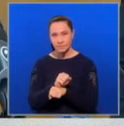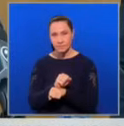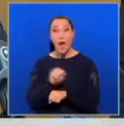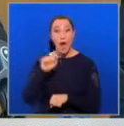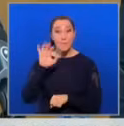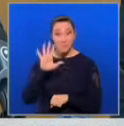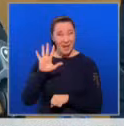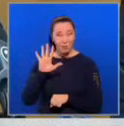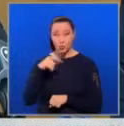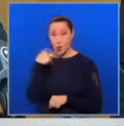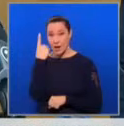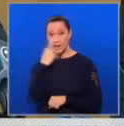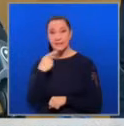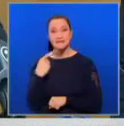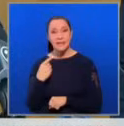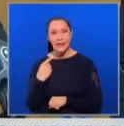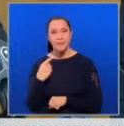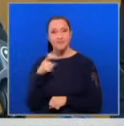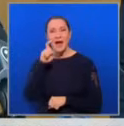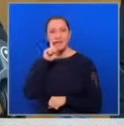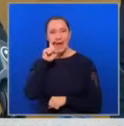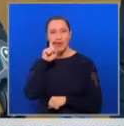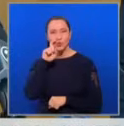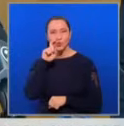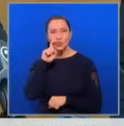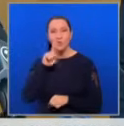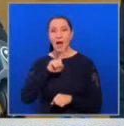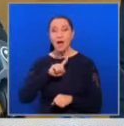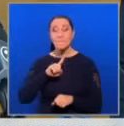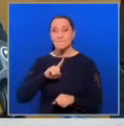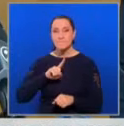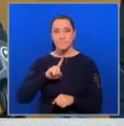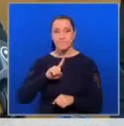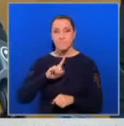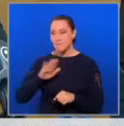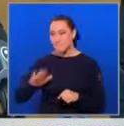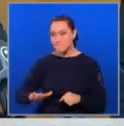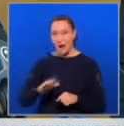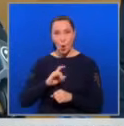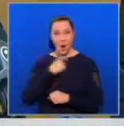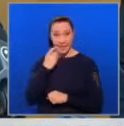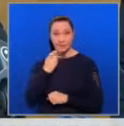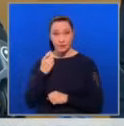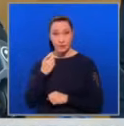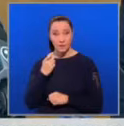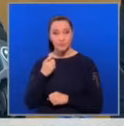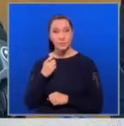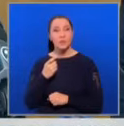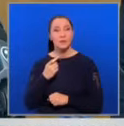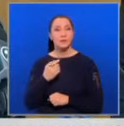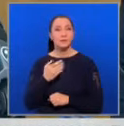петото лице таткото на малолетни е приведено со него